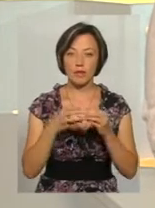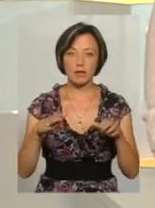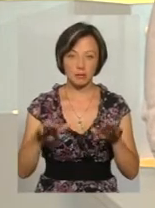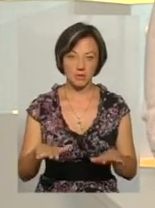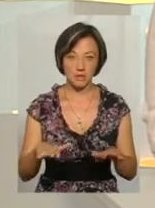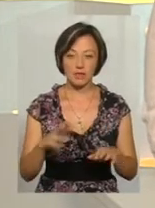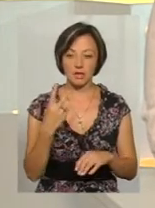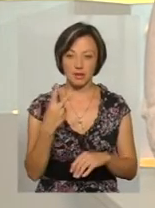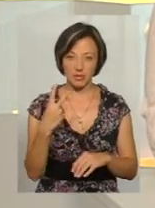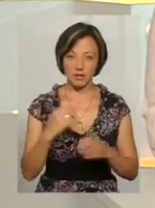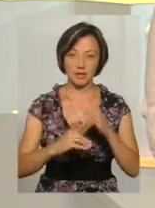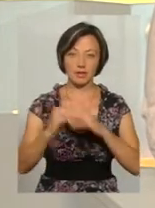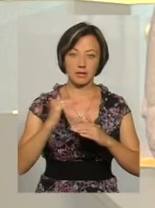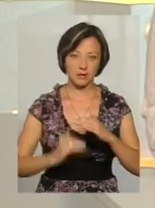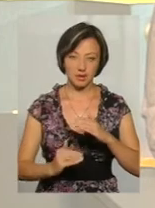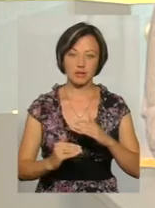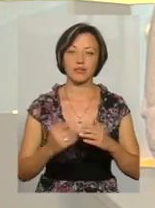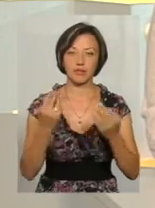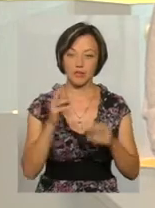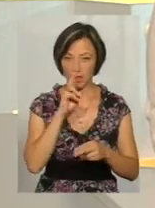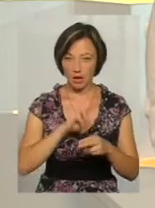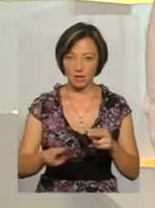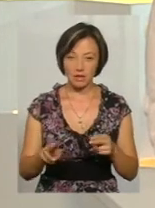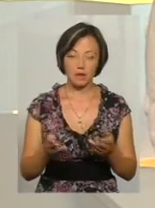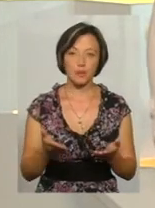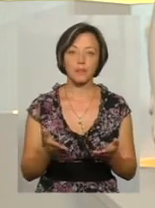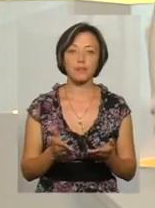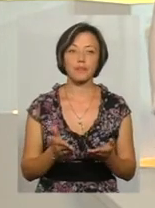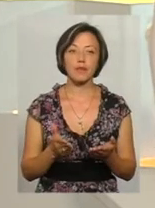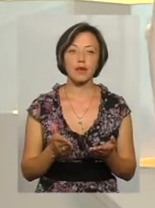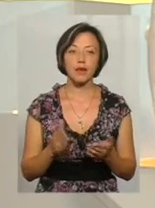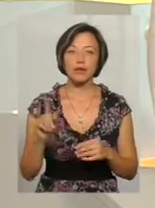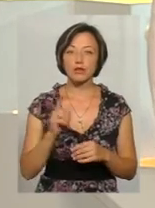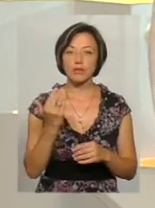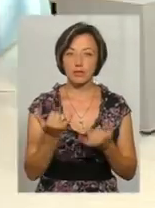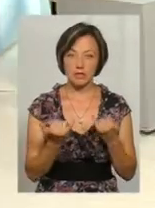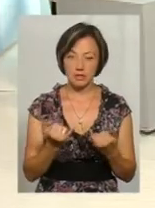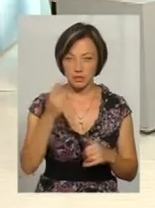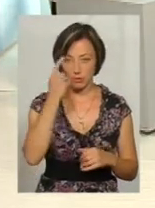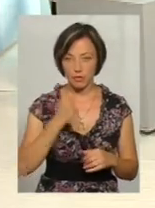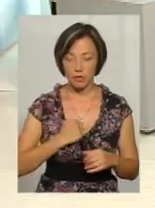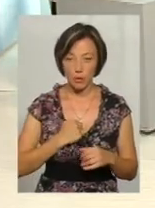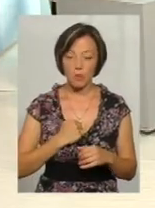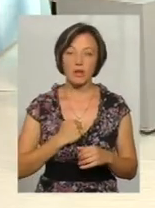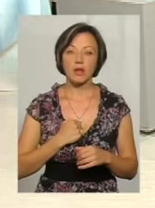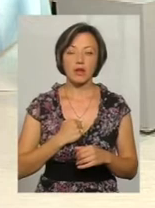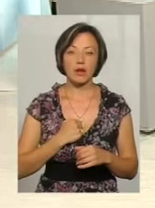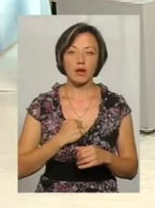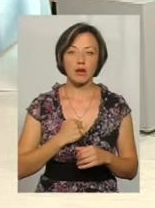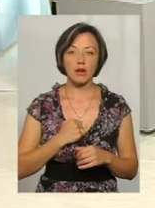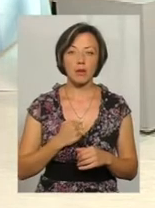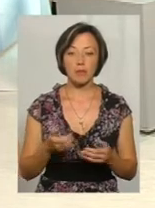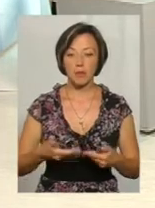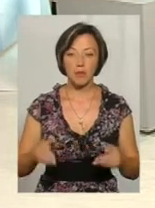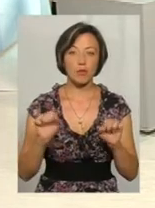Тобто, дві сходинки цього року ми втратили за показниками. А судячи з того, що ви тільки що нам повідомили, пане Алім, то